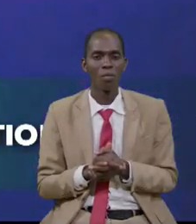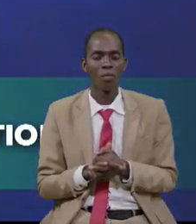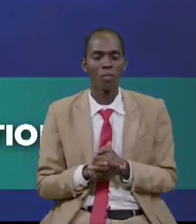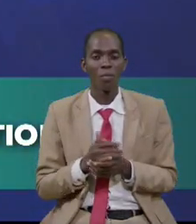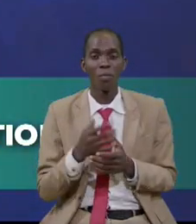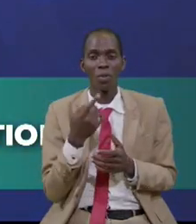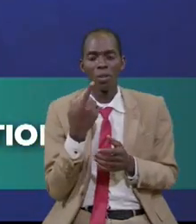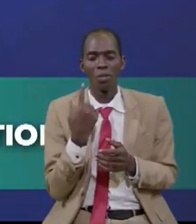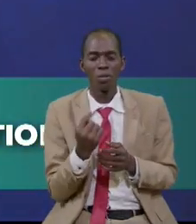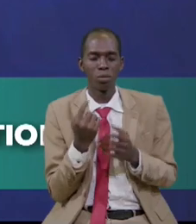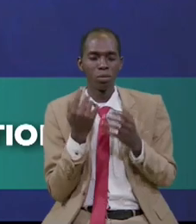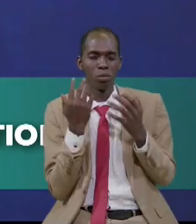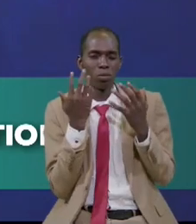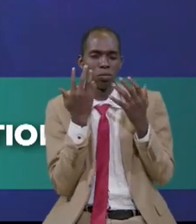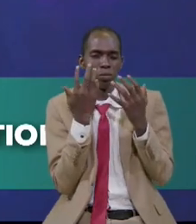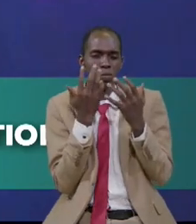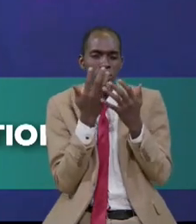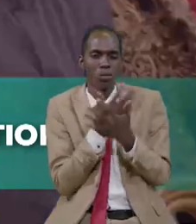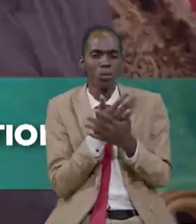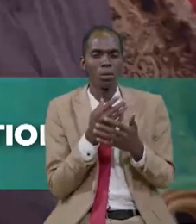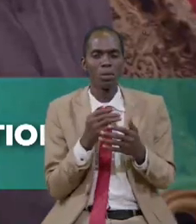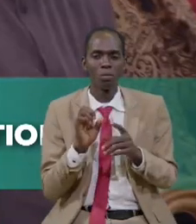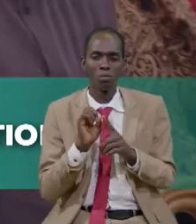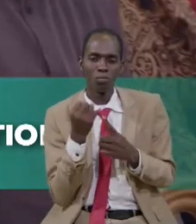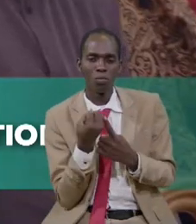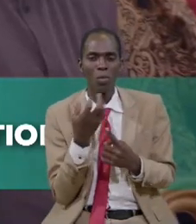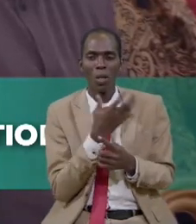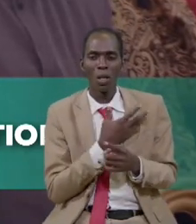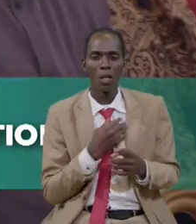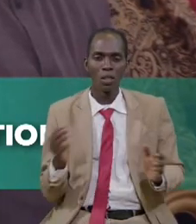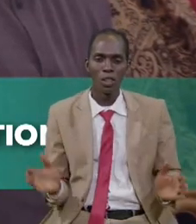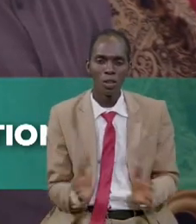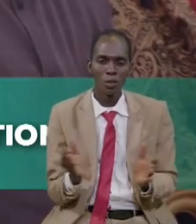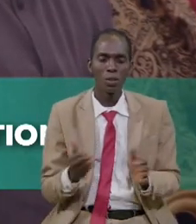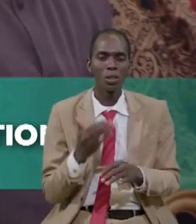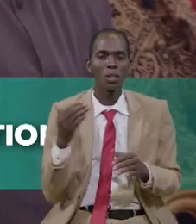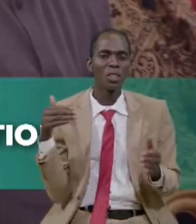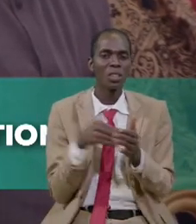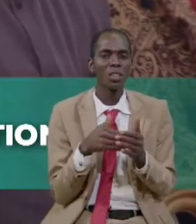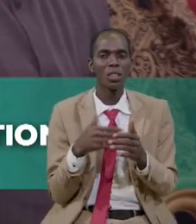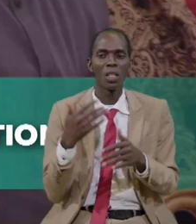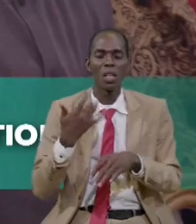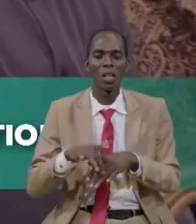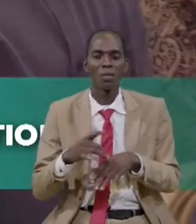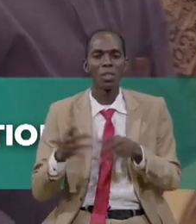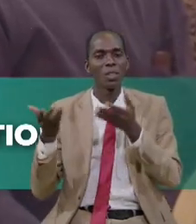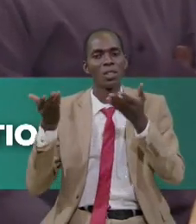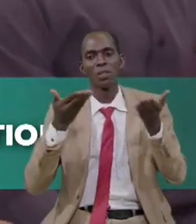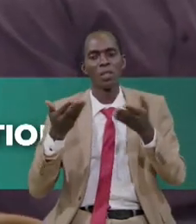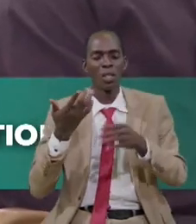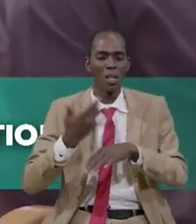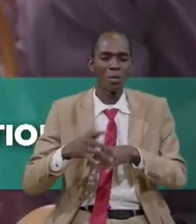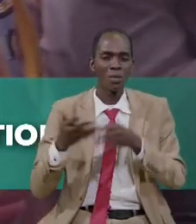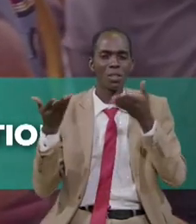terrible, et l'exhortation contre le service vide. Service vide qui ne